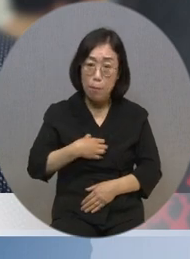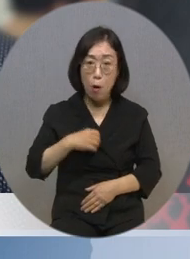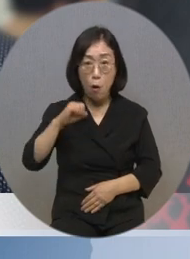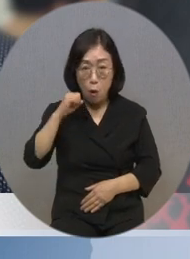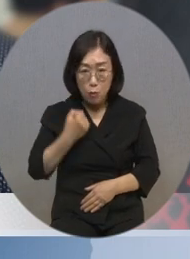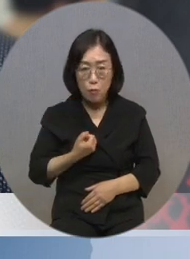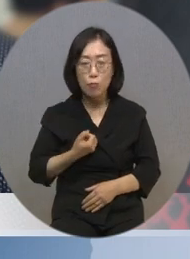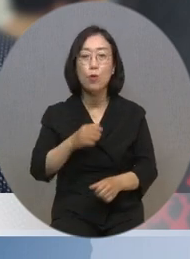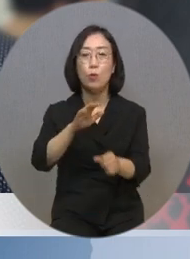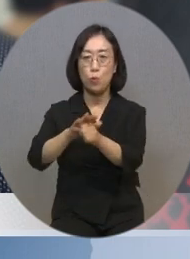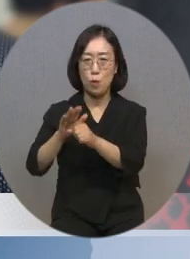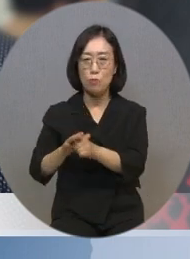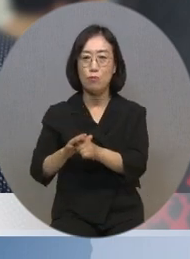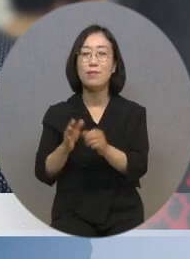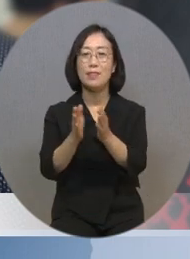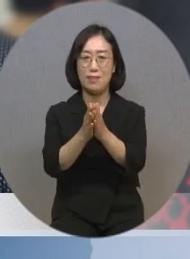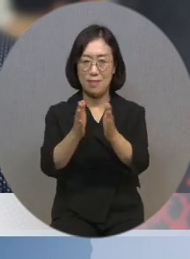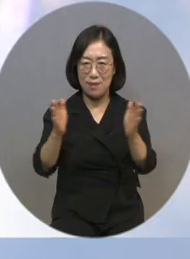적극적으로 나선다는 계획입니다.